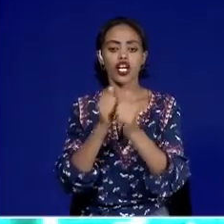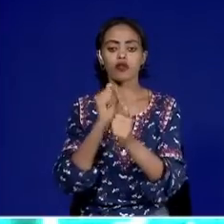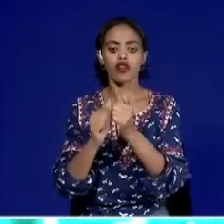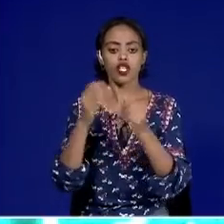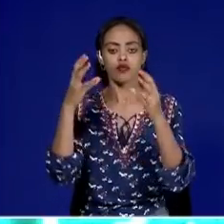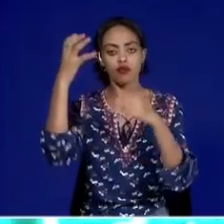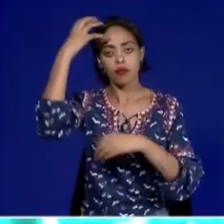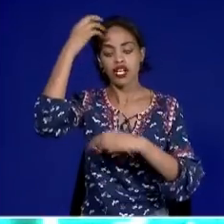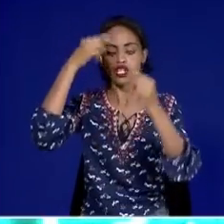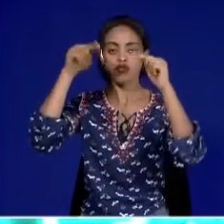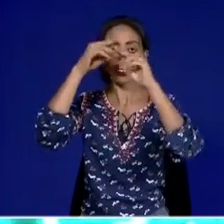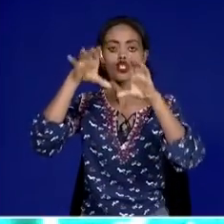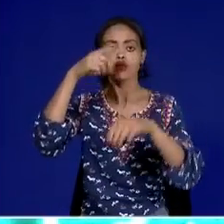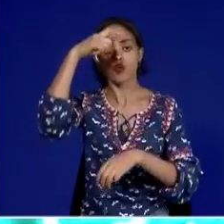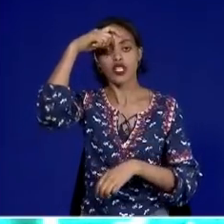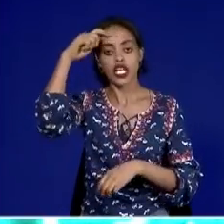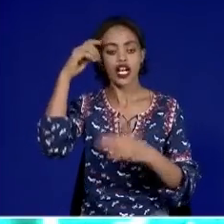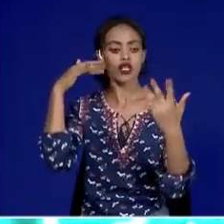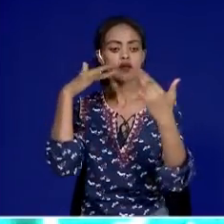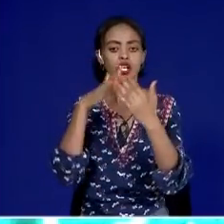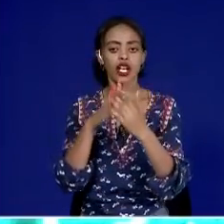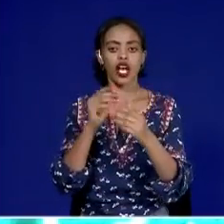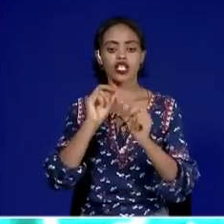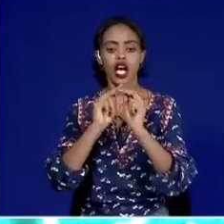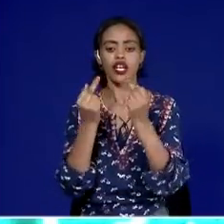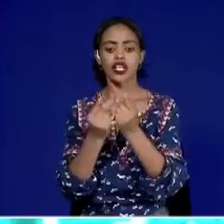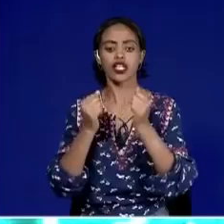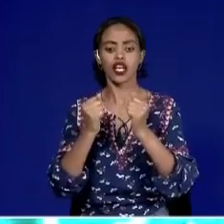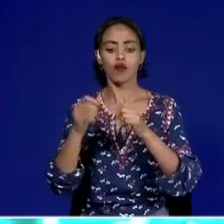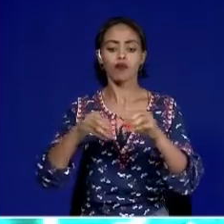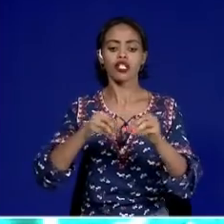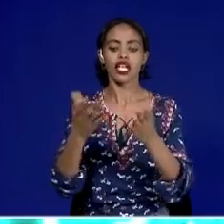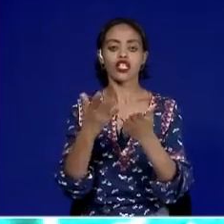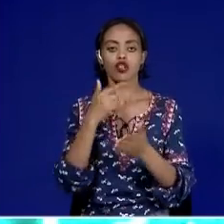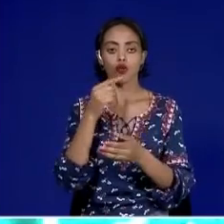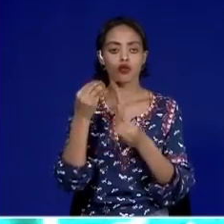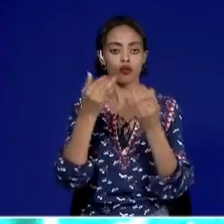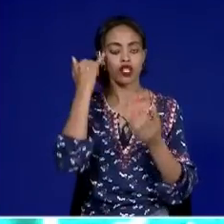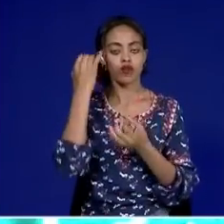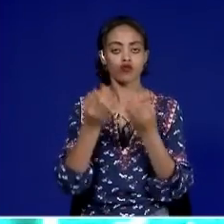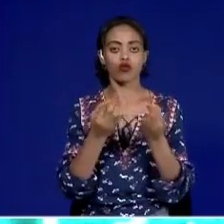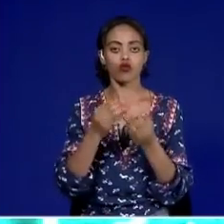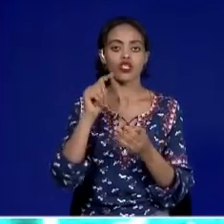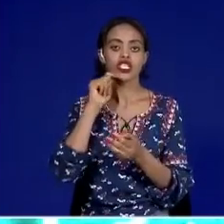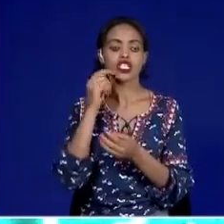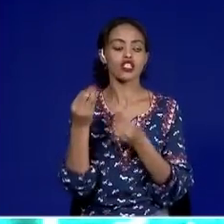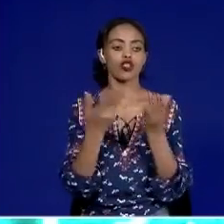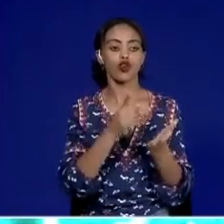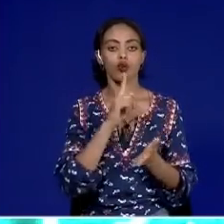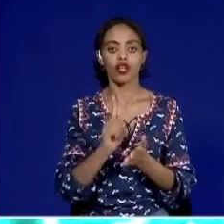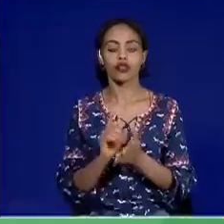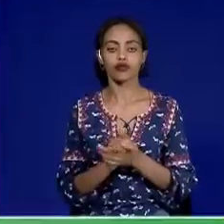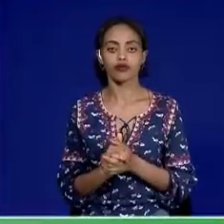ብመንግስቲ ፌደራል ዝግበር ዘሎ ፃዕሪ ንምቅላስ ድማ ሓድነትና ኣጠናኪርና ምንቅስቃሴ የድሊ ኢሎም እቶም ውሃብ ትርኢቶ ትዕግዝቲ ሓጎስ ከም ስዕብ ኣዘራርበቶም